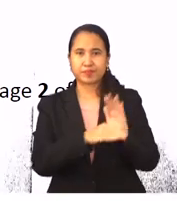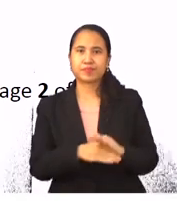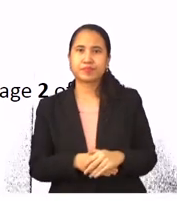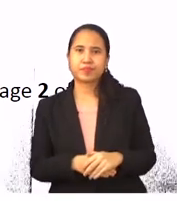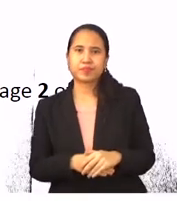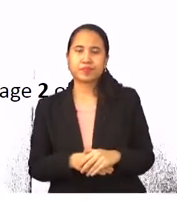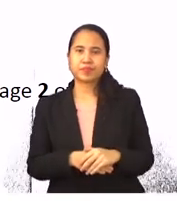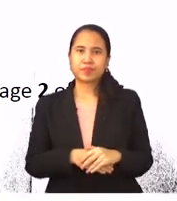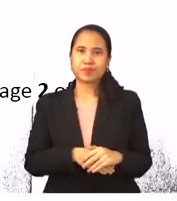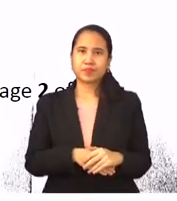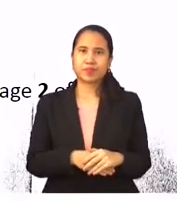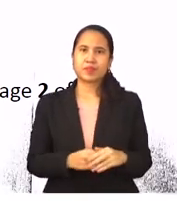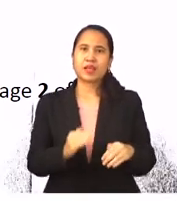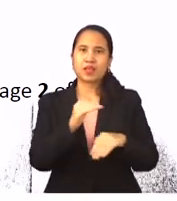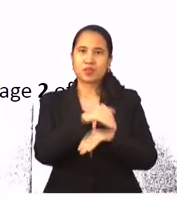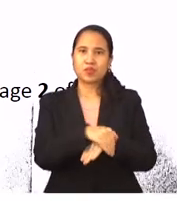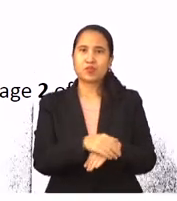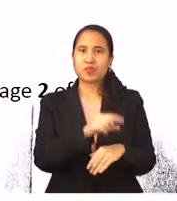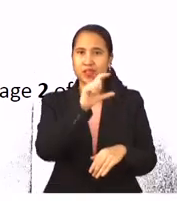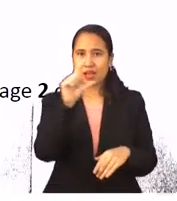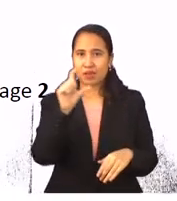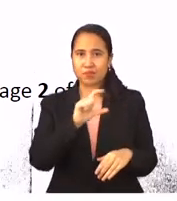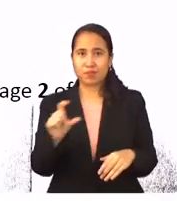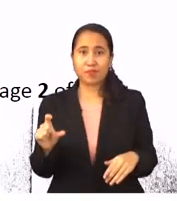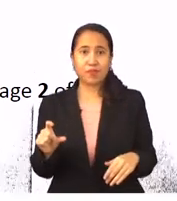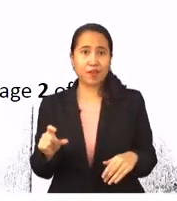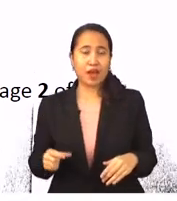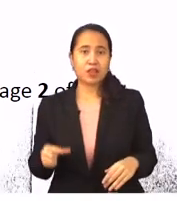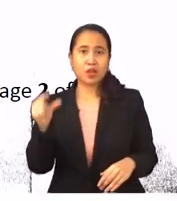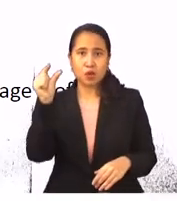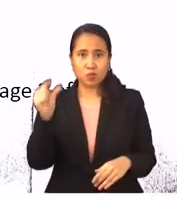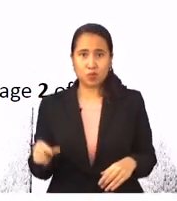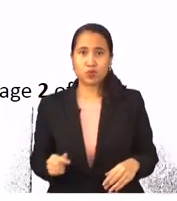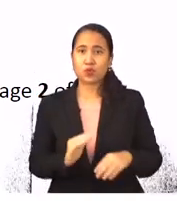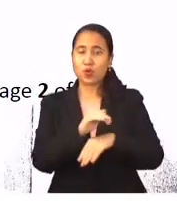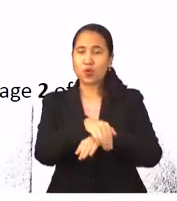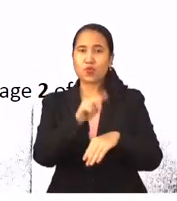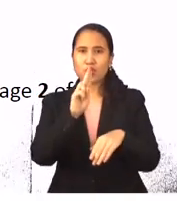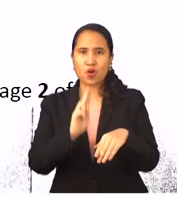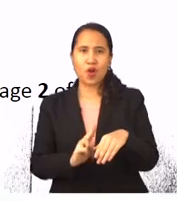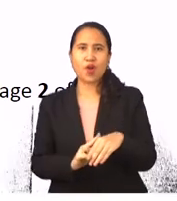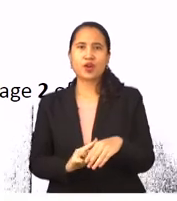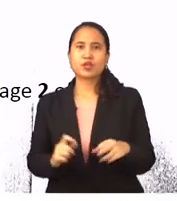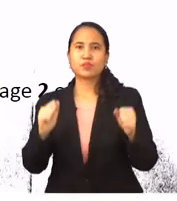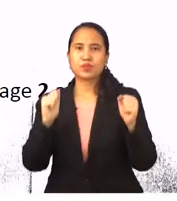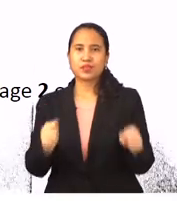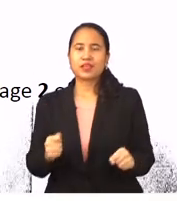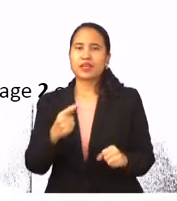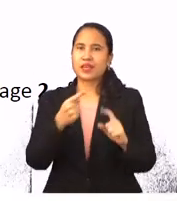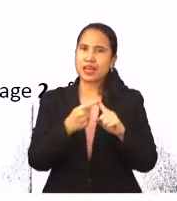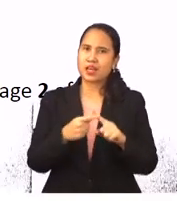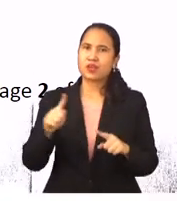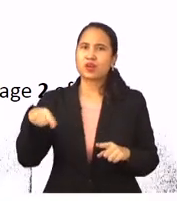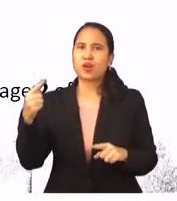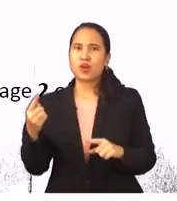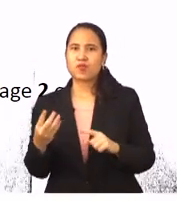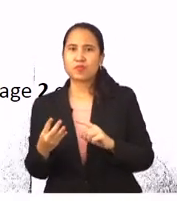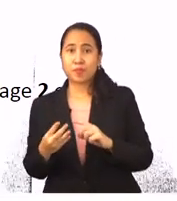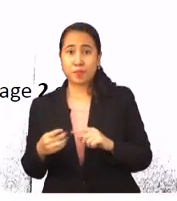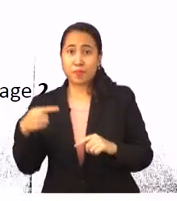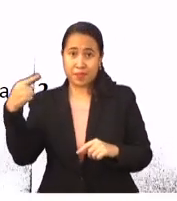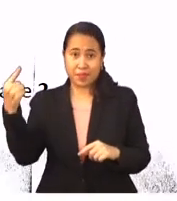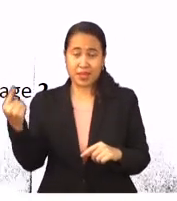betreft namelijk belangen van personen die zich door een overheidsbesluit in de beleving van één of meer van de persoonlijke